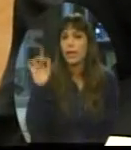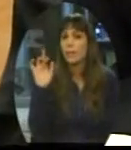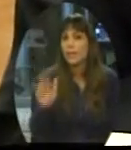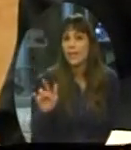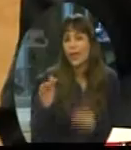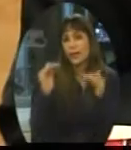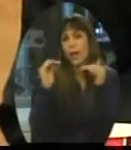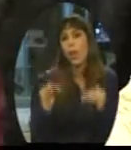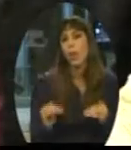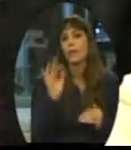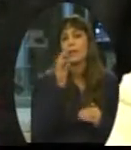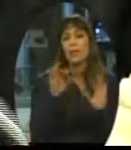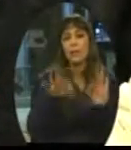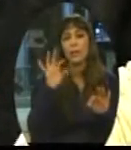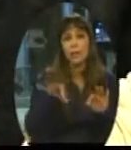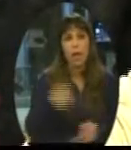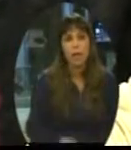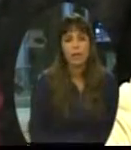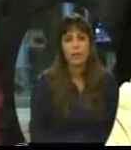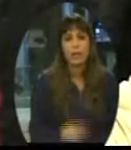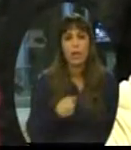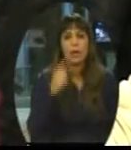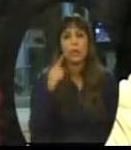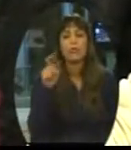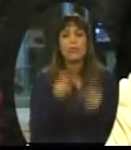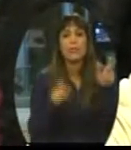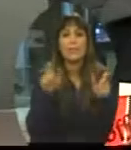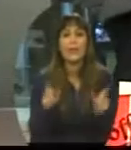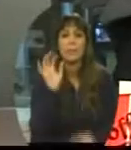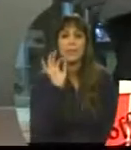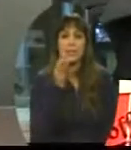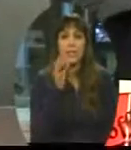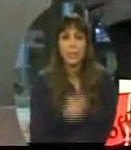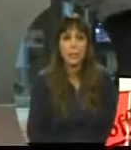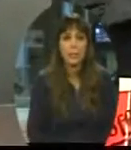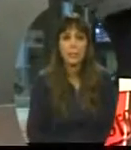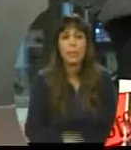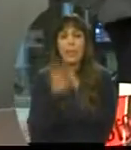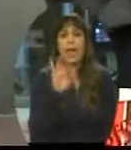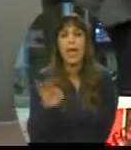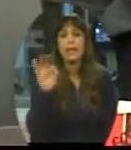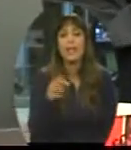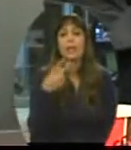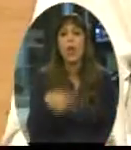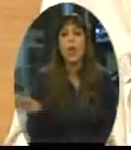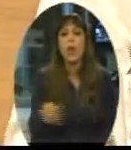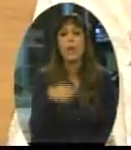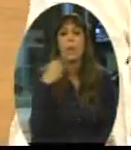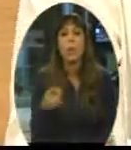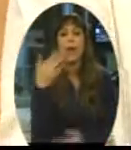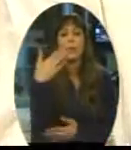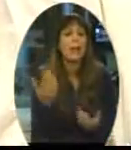את גיל הבחירה, ואני חושב שאזרחים צעירים עדיין לא יכולים לומר למדינה מה לעשות.